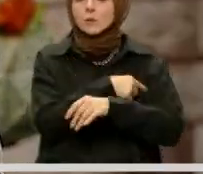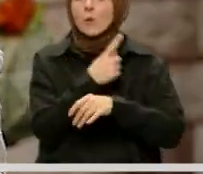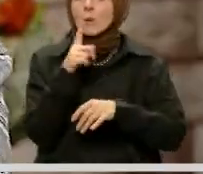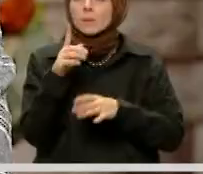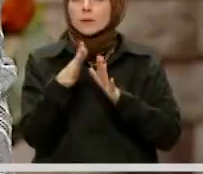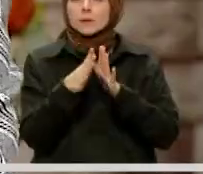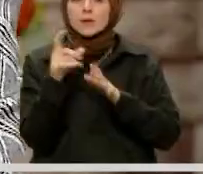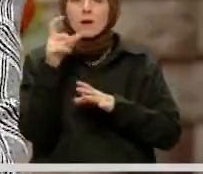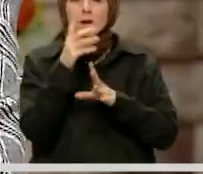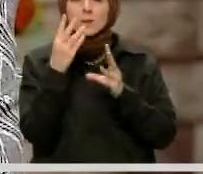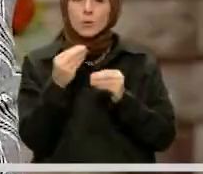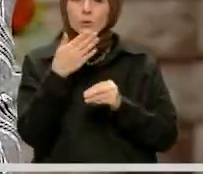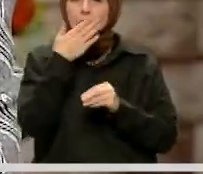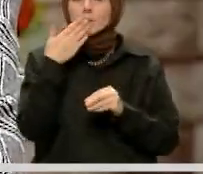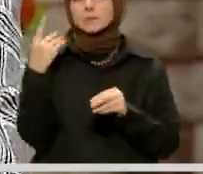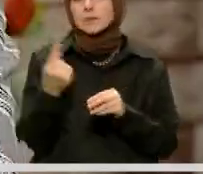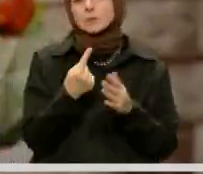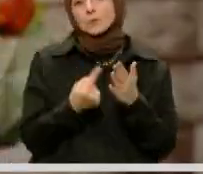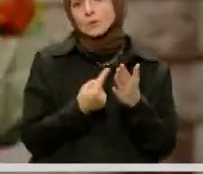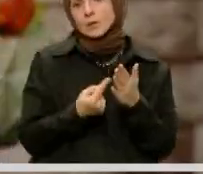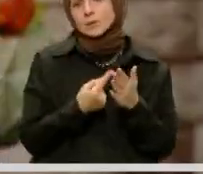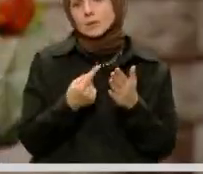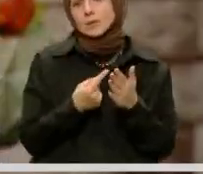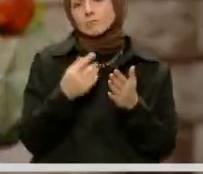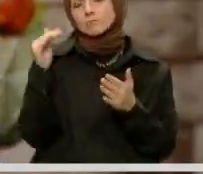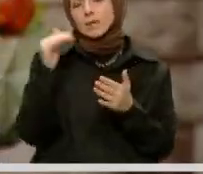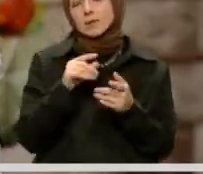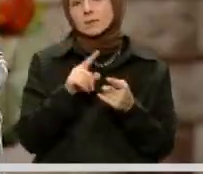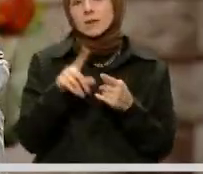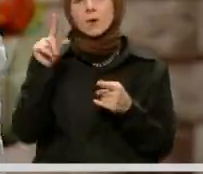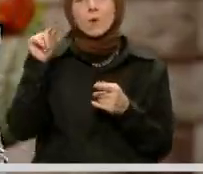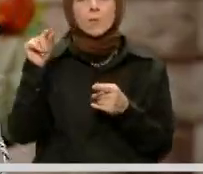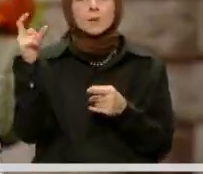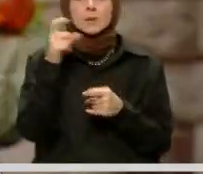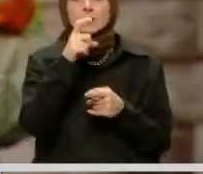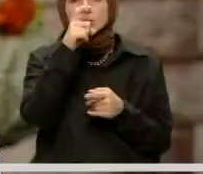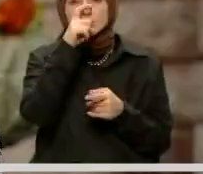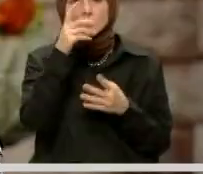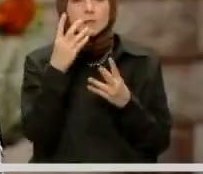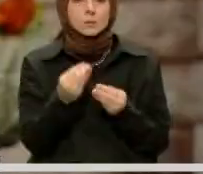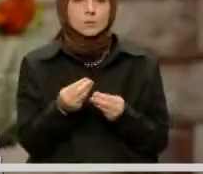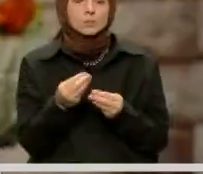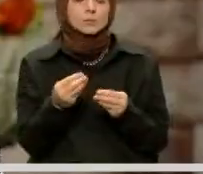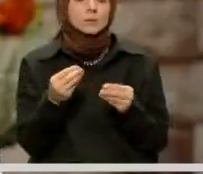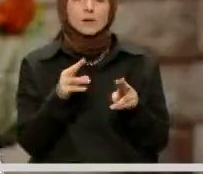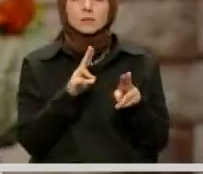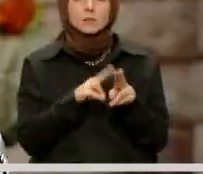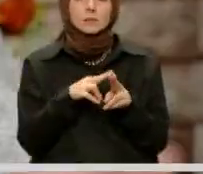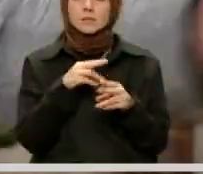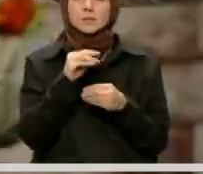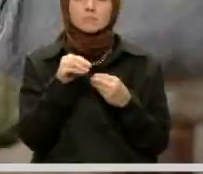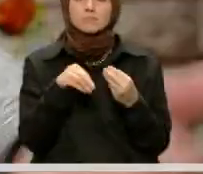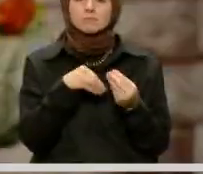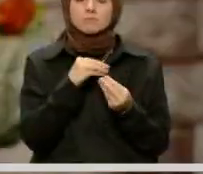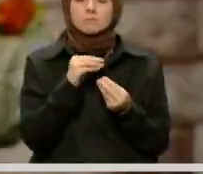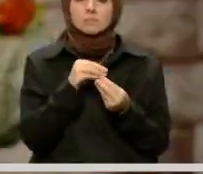Ramazan, Kur'an'ın gelmesiyle 11 ayın sultanı oldu. Kadir gecesi sıradan bir geceydi. Yani dün neyse, bugün neyse,